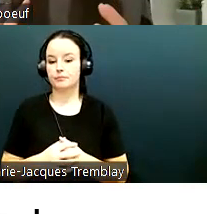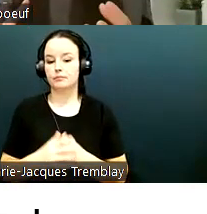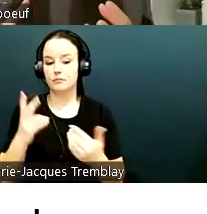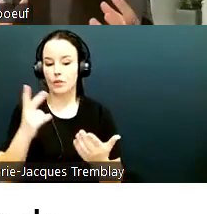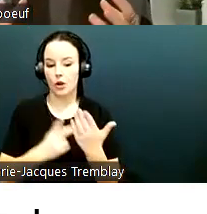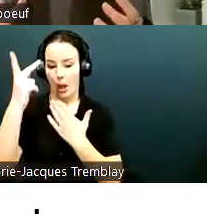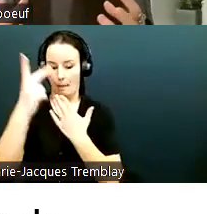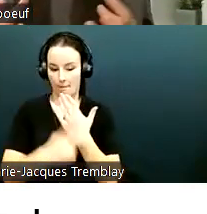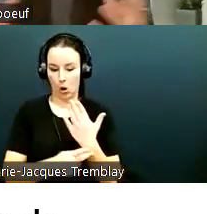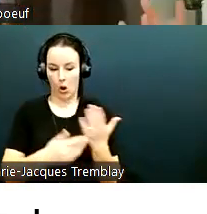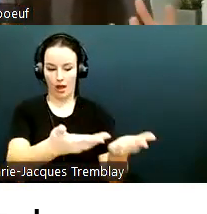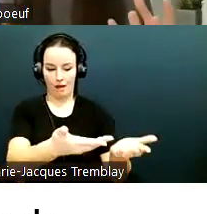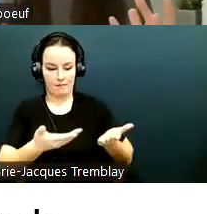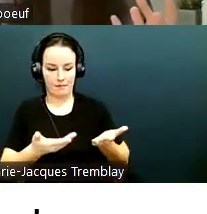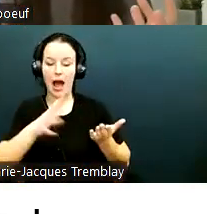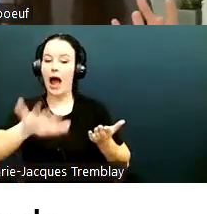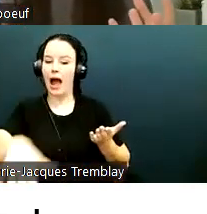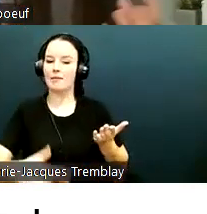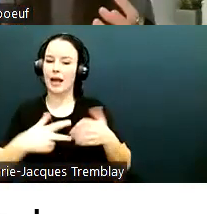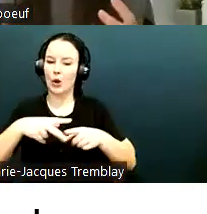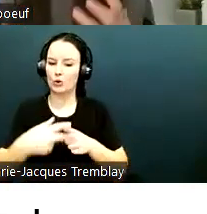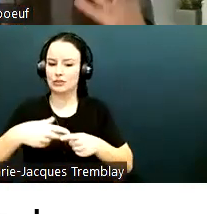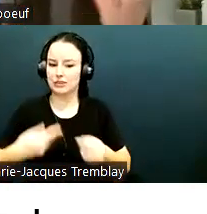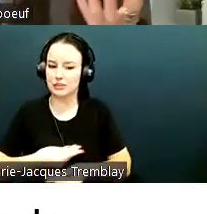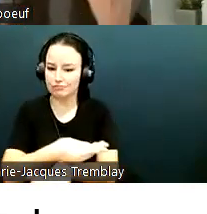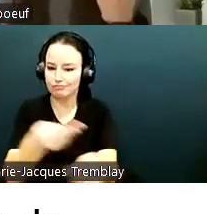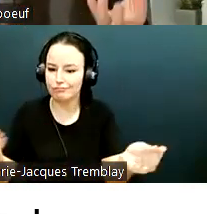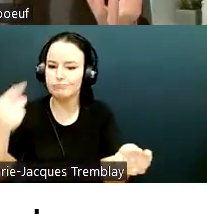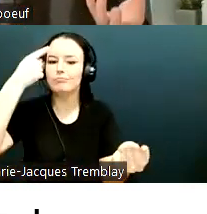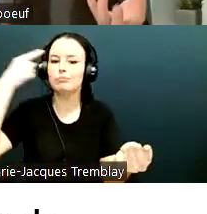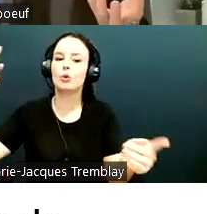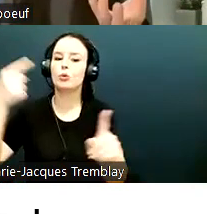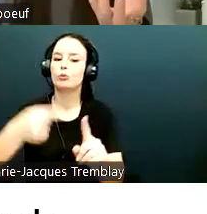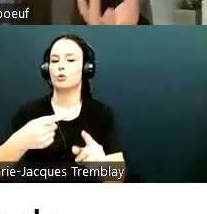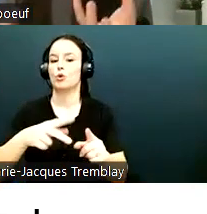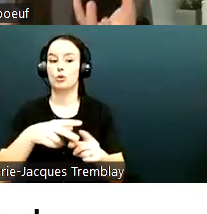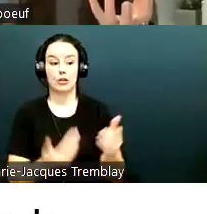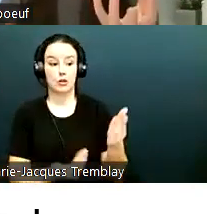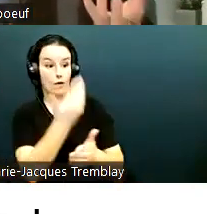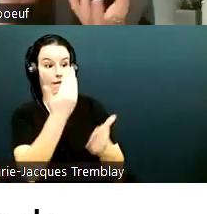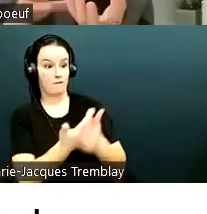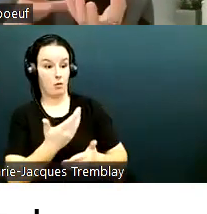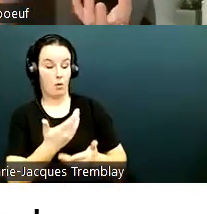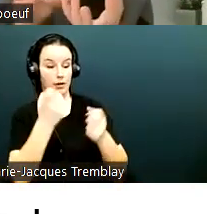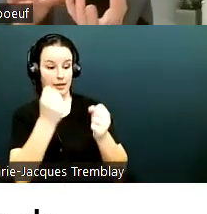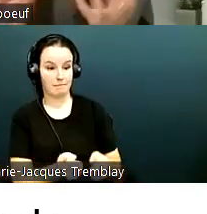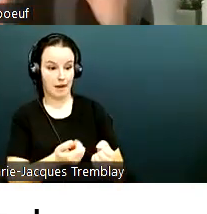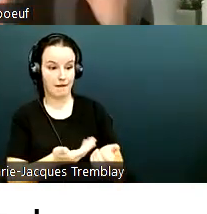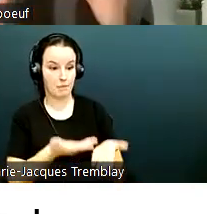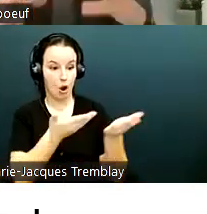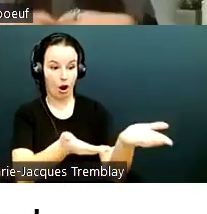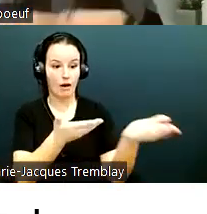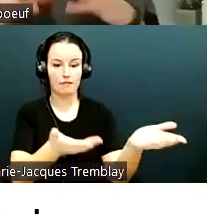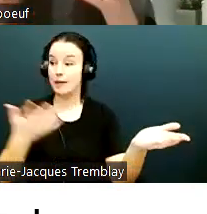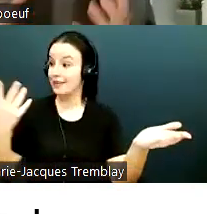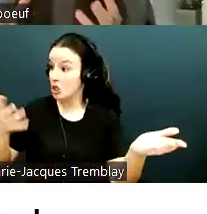vient vraiment donner des outils pour s'assurer qu'on peut utiliser les nouveautés qu'on propose, en plus de travailler avec ce qui se fait déjà